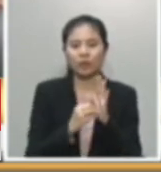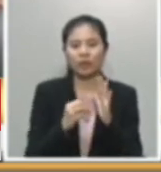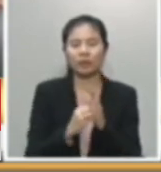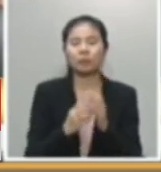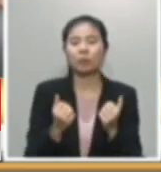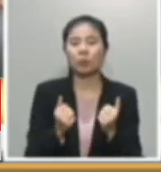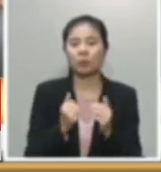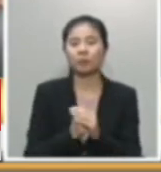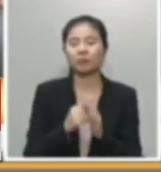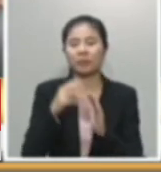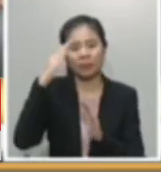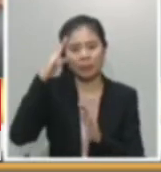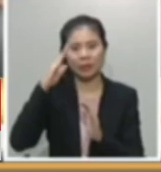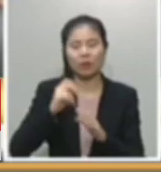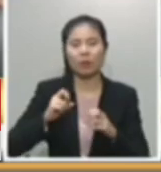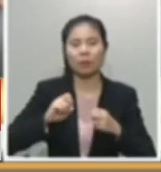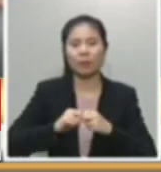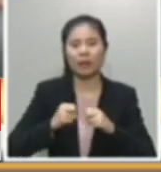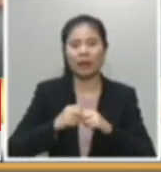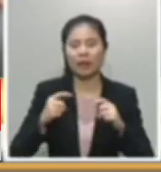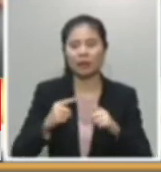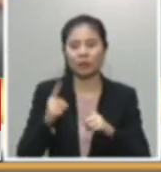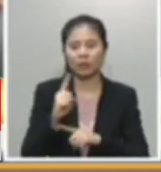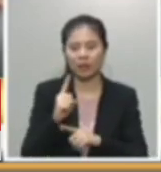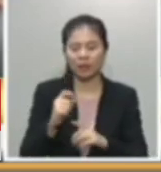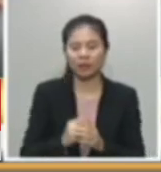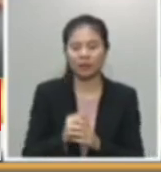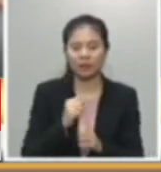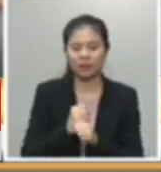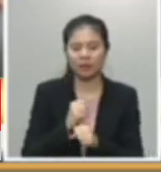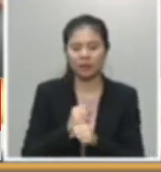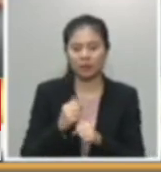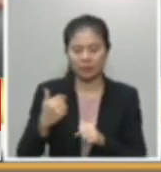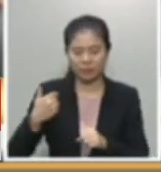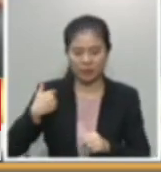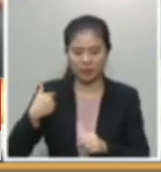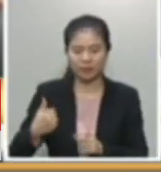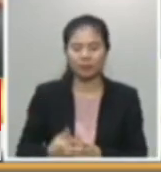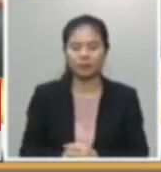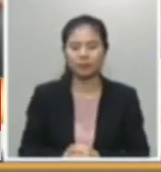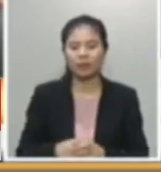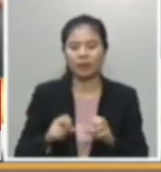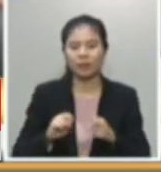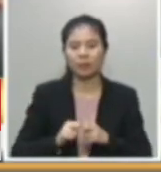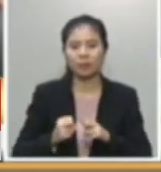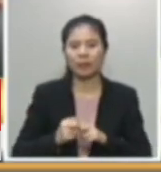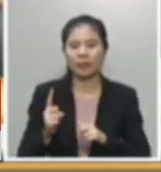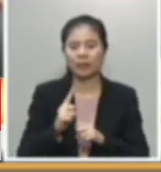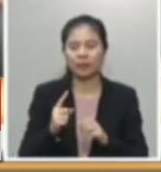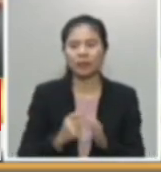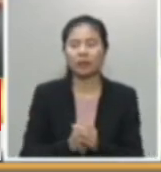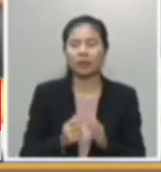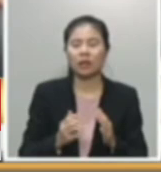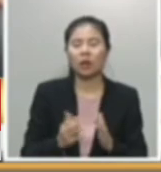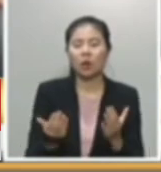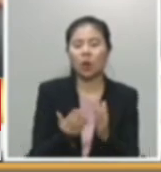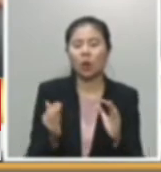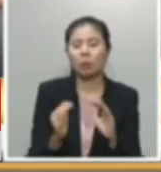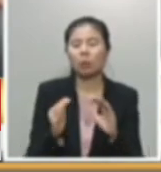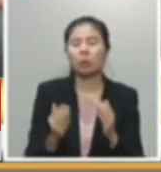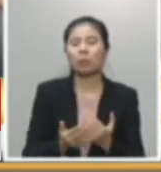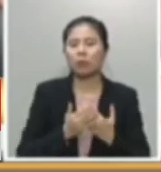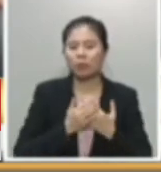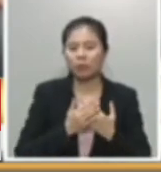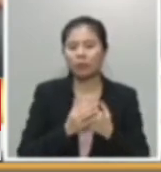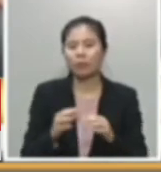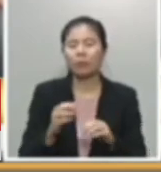ลมีปัญหาทั้งต้นทางและปลายทางปัญหาขาดความอบอุ่นในครอบครัว